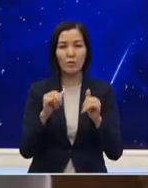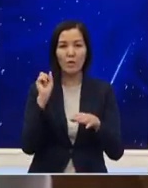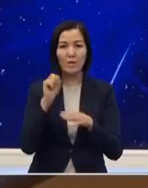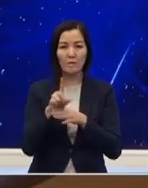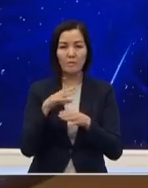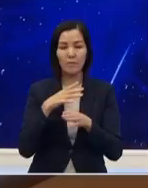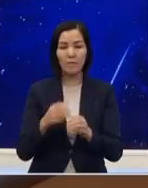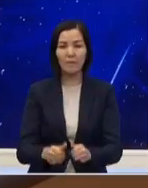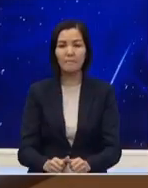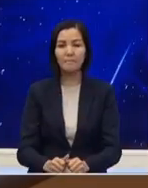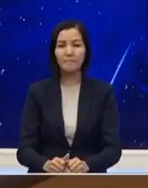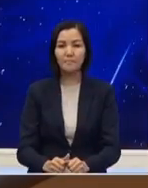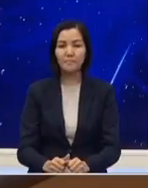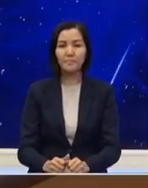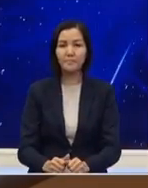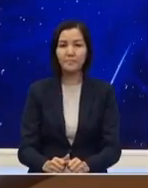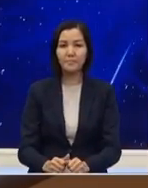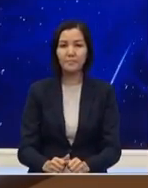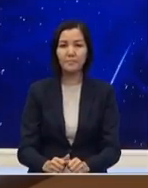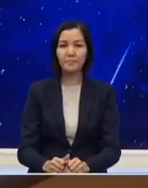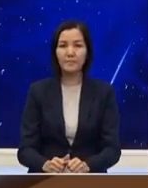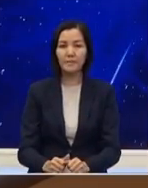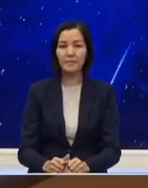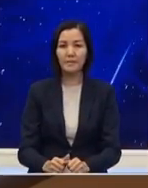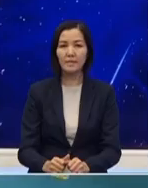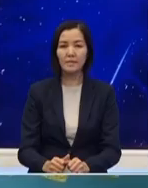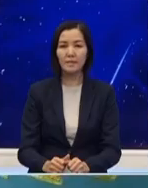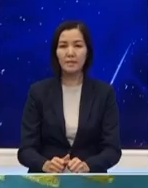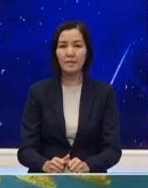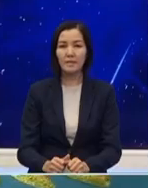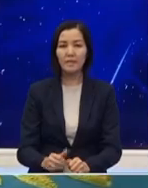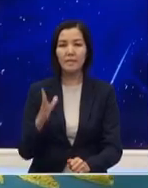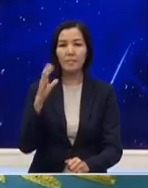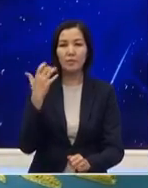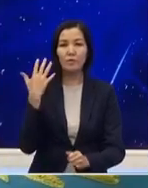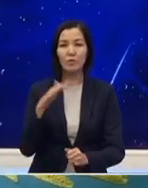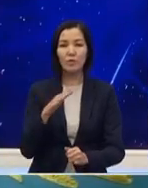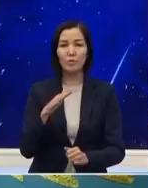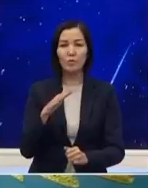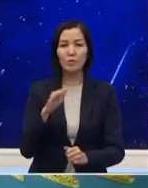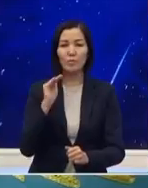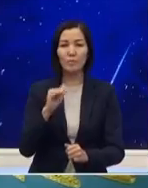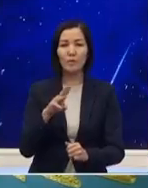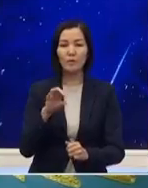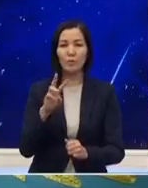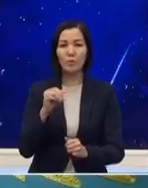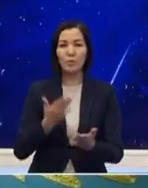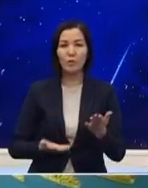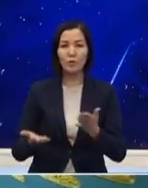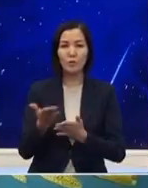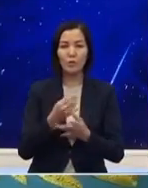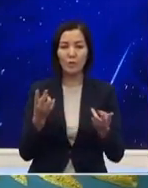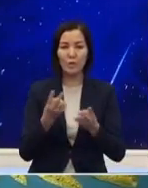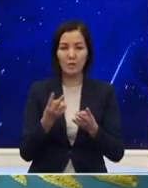мегзеді. 550 тысяч тонн, ты же сказал? Может, перерабатывать? Вы перерабатываете 90